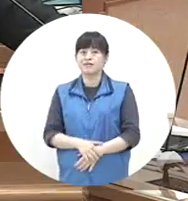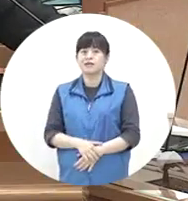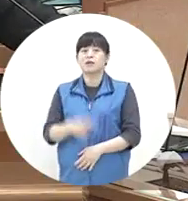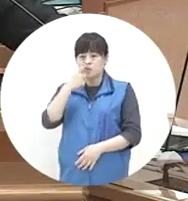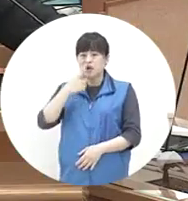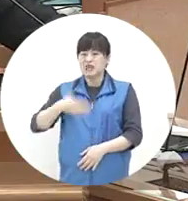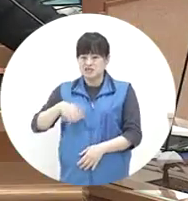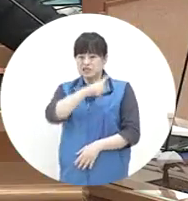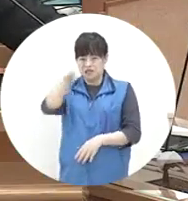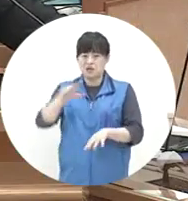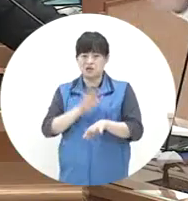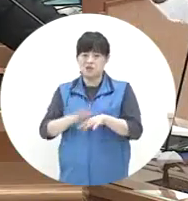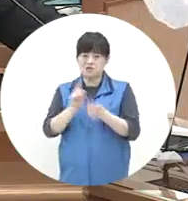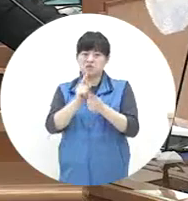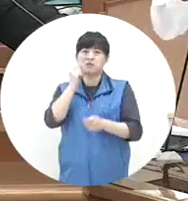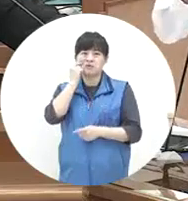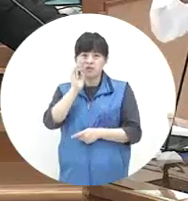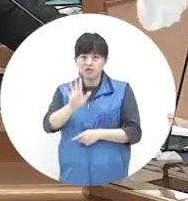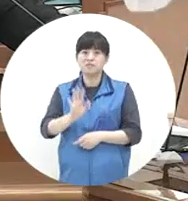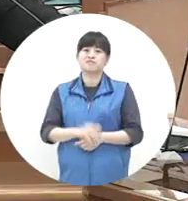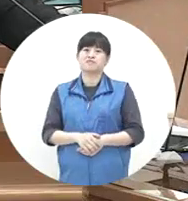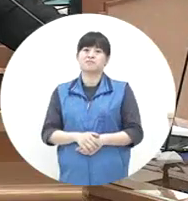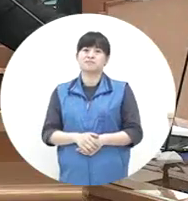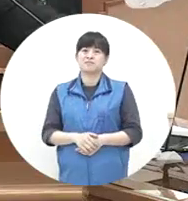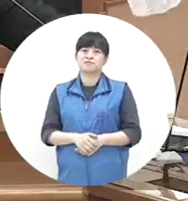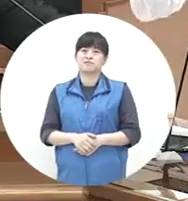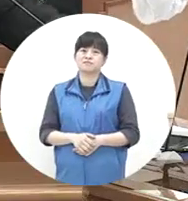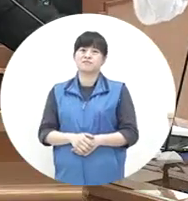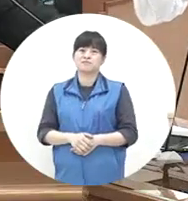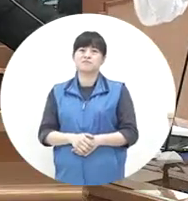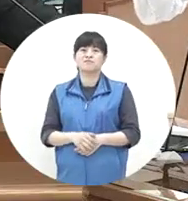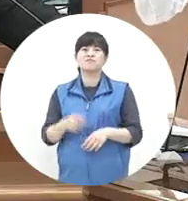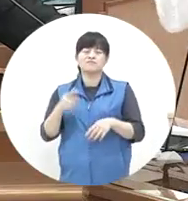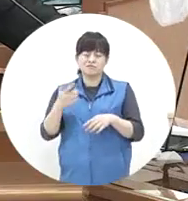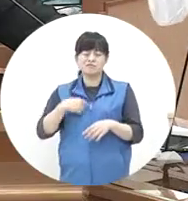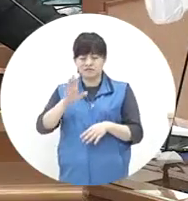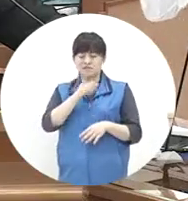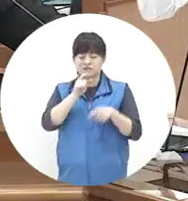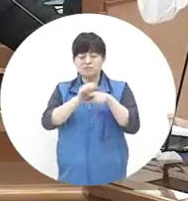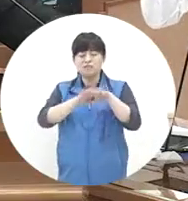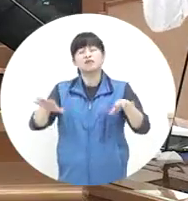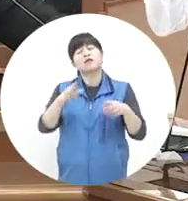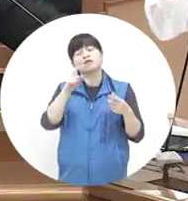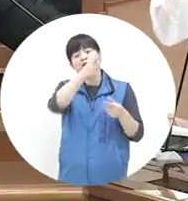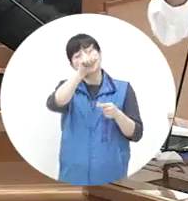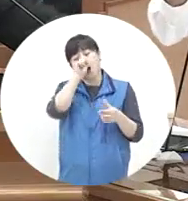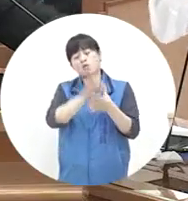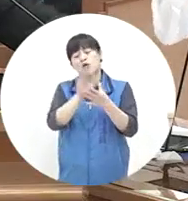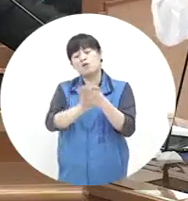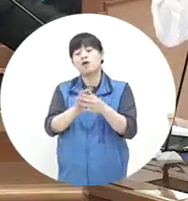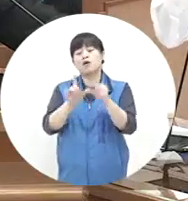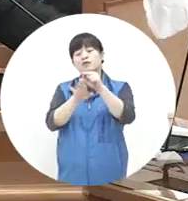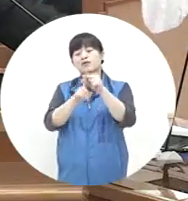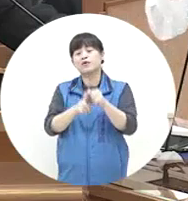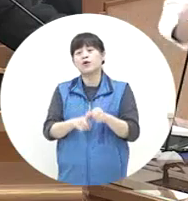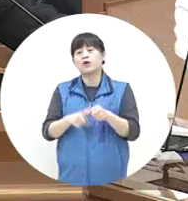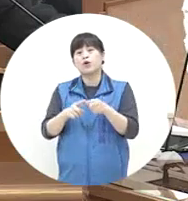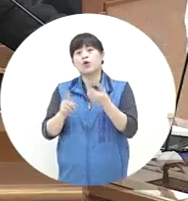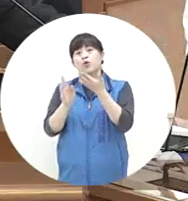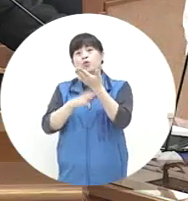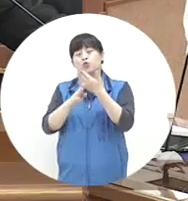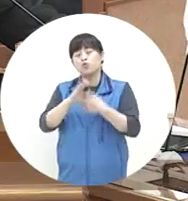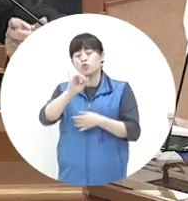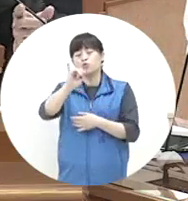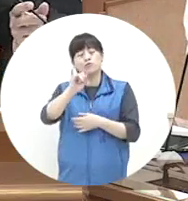家都会碰上困难， 对， 但是 那所以是从你 的 好朋友燕子卢秀燕开始减少